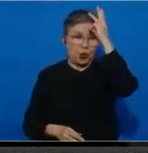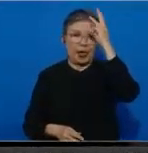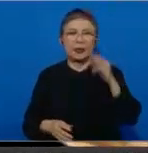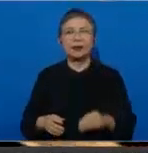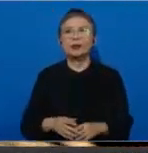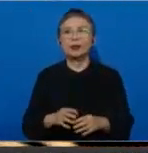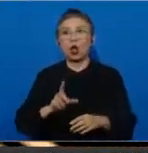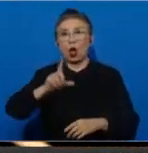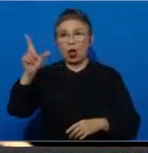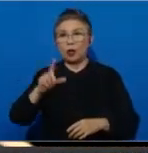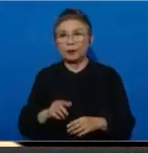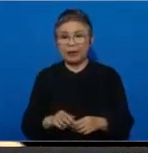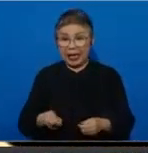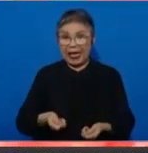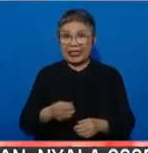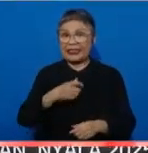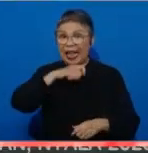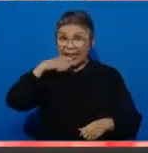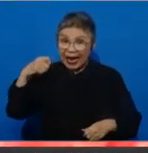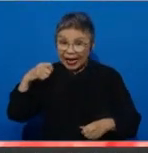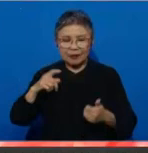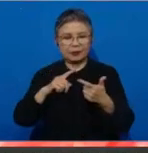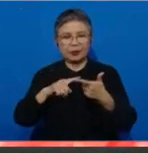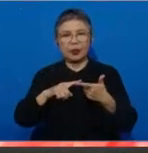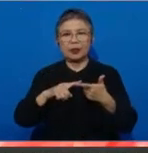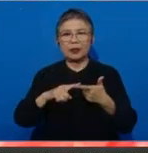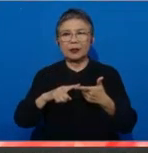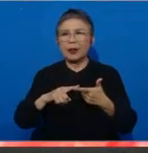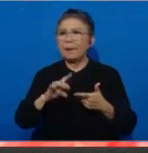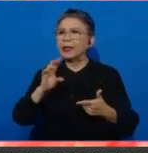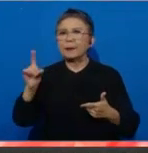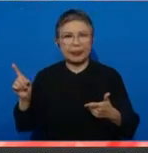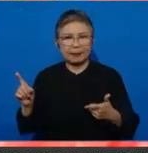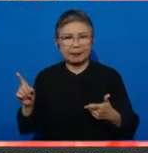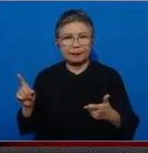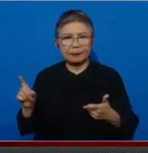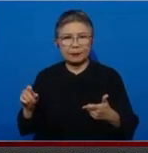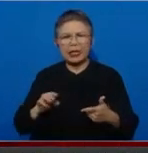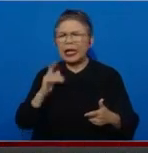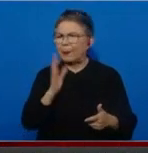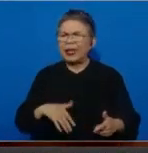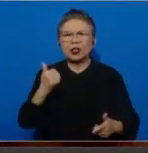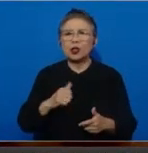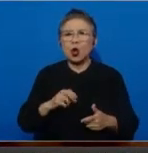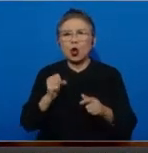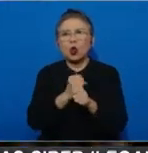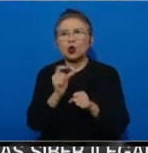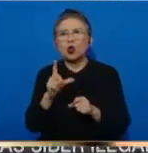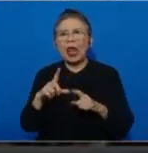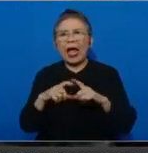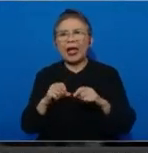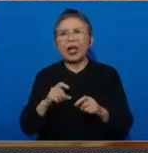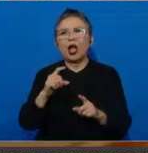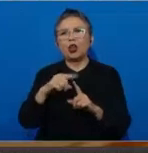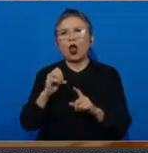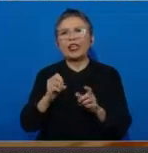ini hanya menyajikan sate kambing namun juga menyediakan beragam masakan serba kambing mulai dari gulai tongseng sate